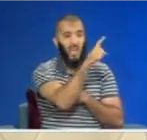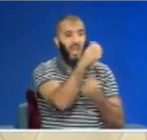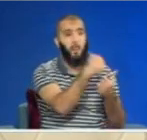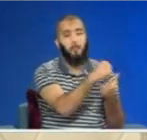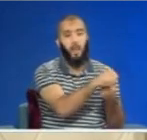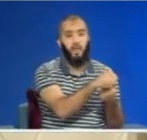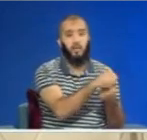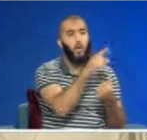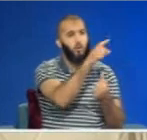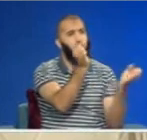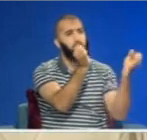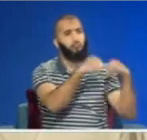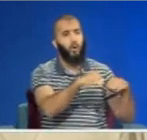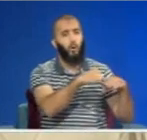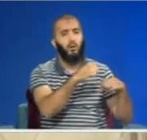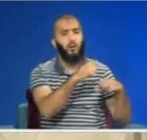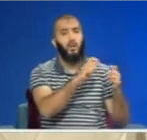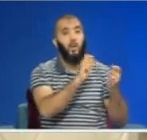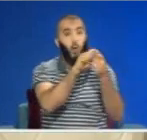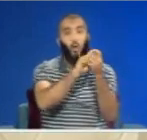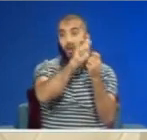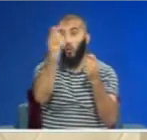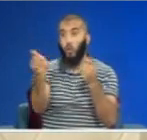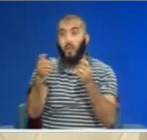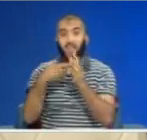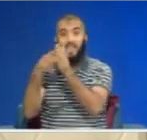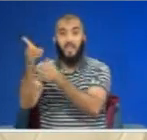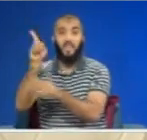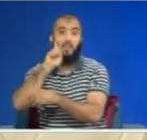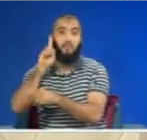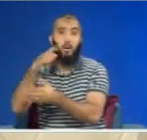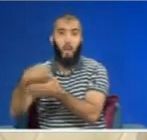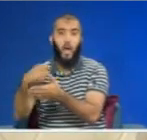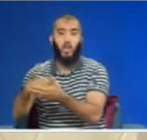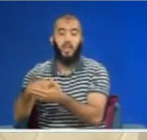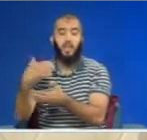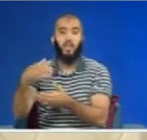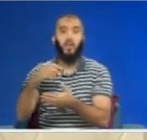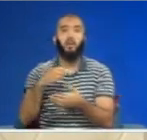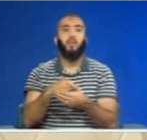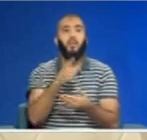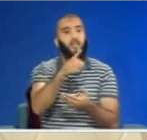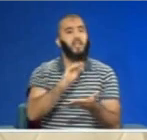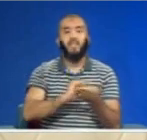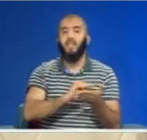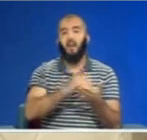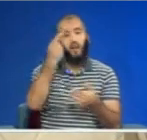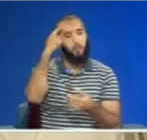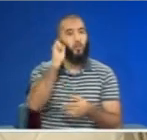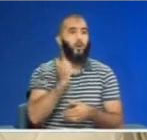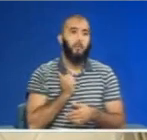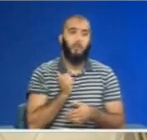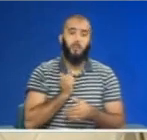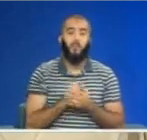فهو صدق على أمه. أما إذا تصرف بإرادة منفردة دون أخذ رأي